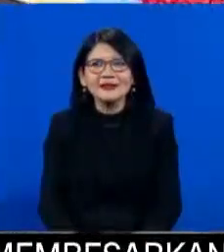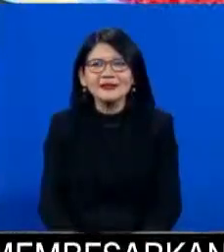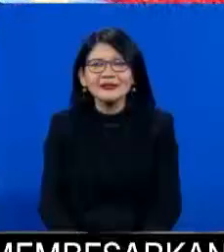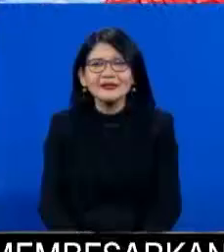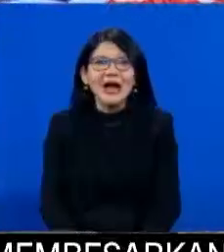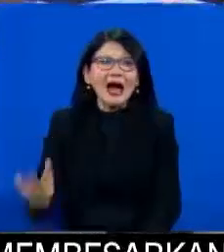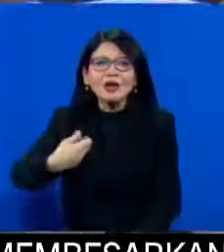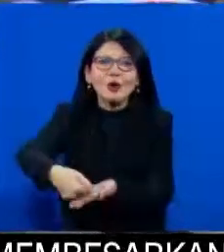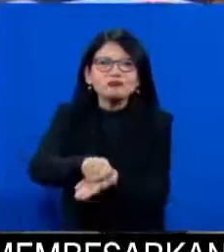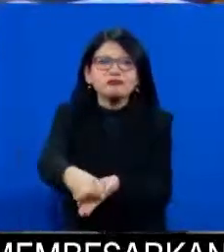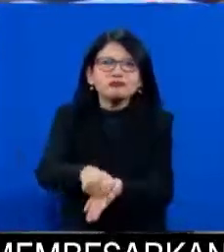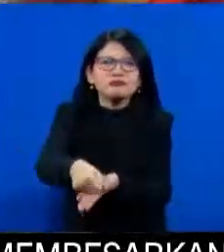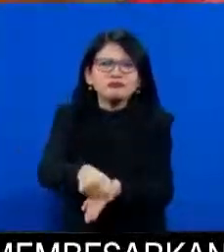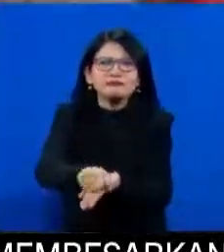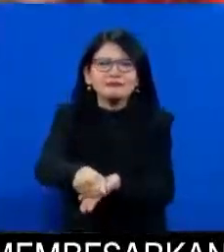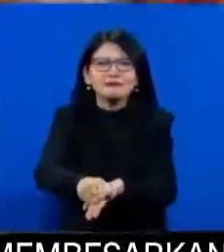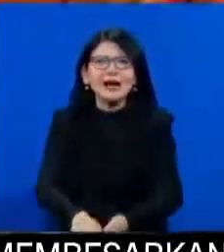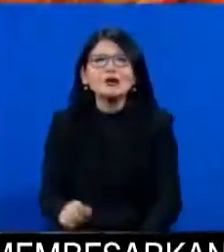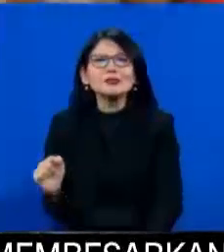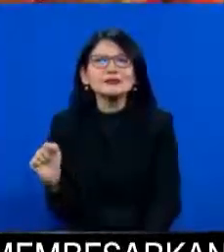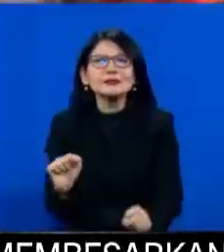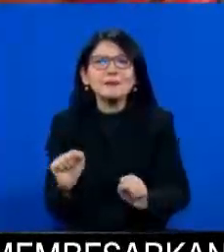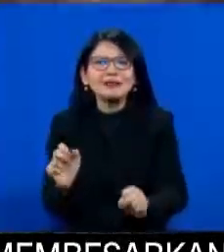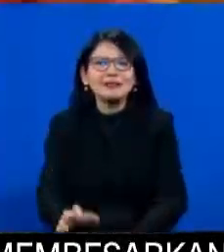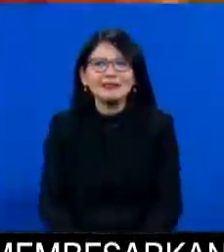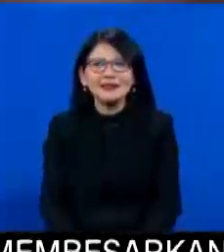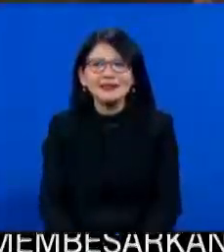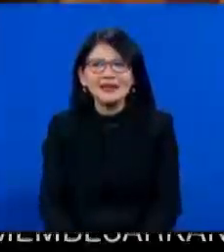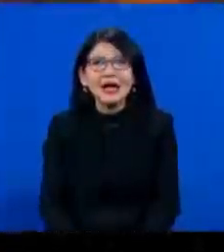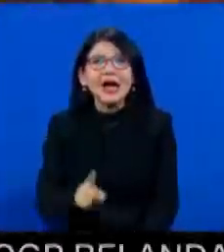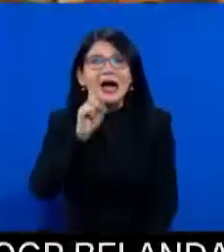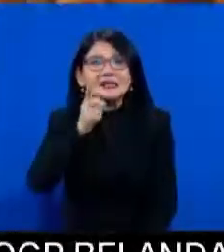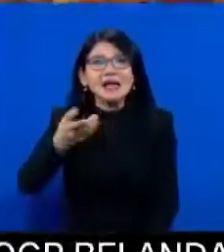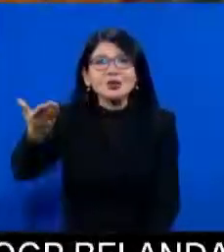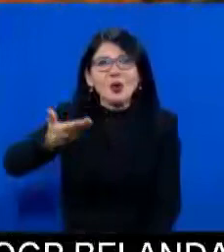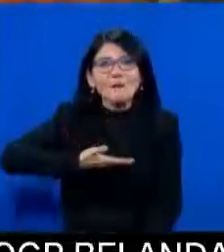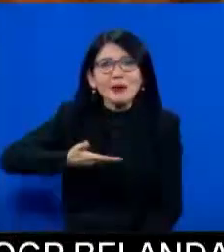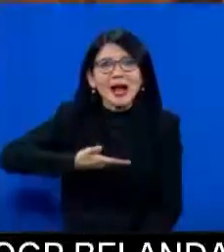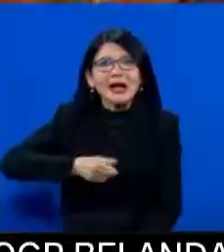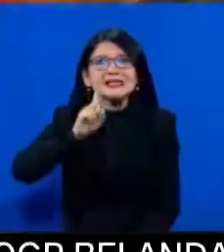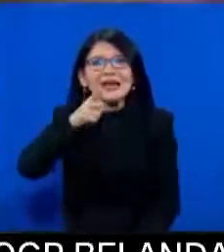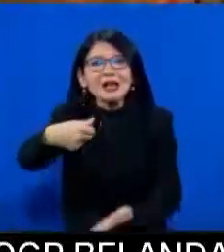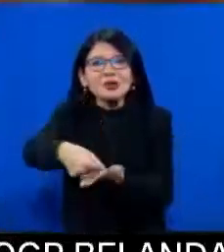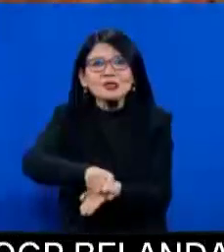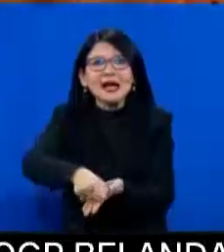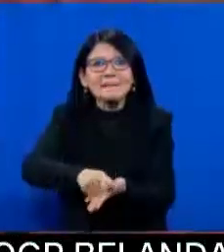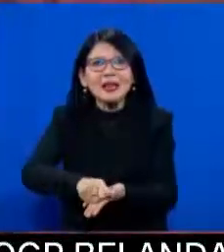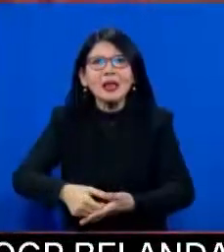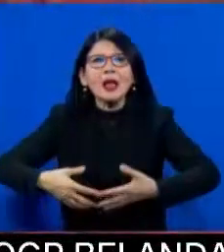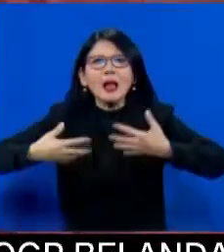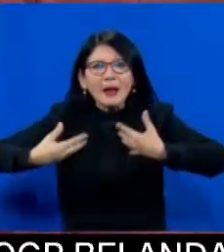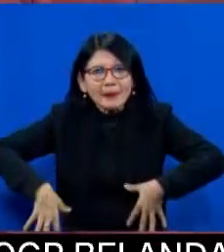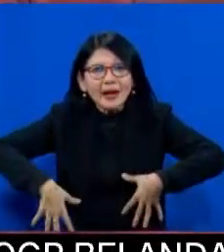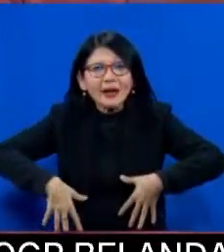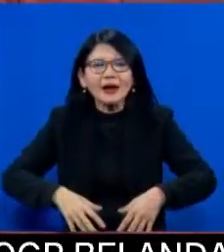harus cepet ya Bu ya. Iya. Oh gitu ya. Wah wah, satu pelanggan satu sambal. Gempor gak ya?